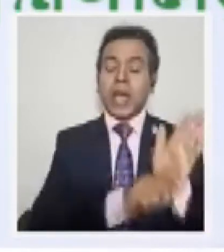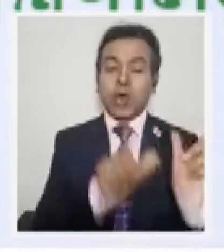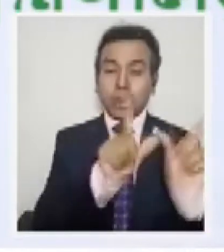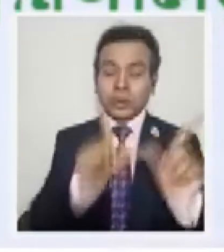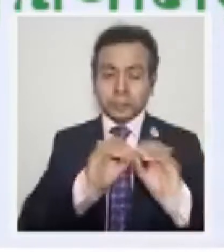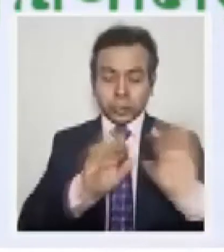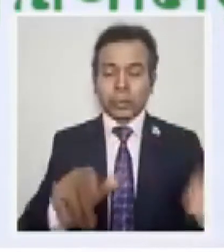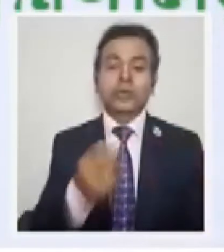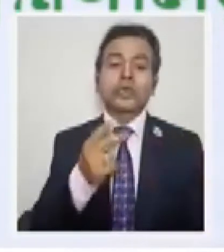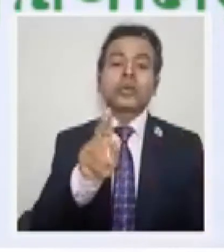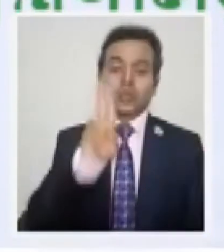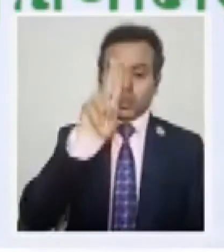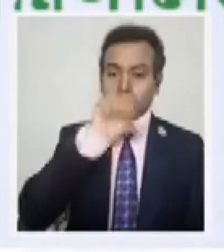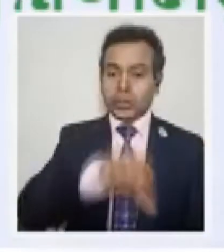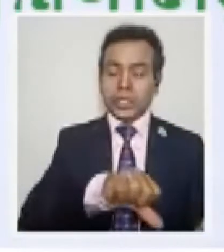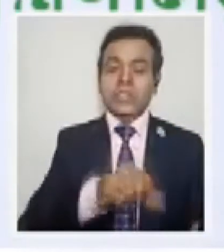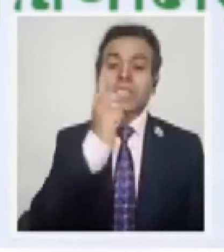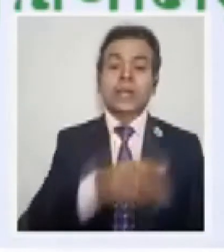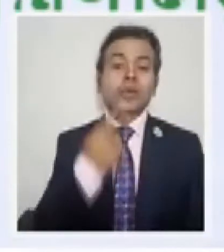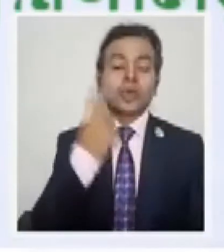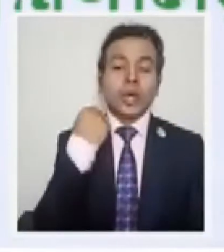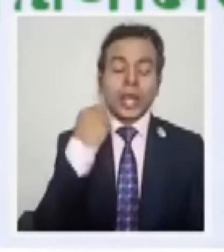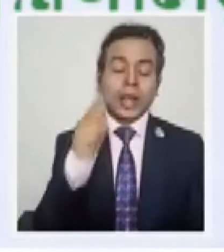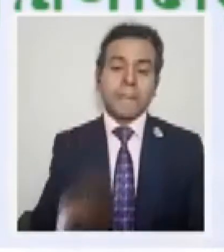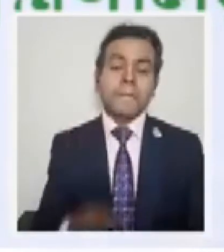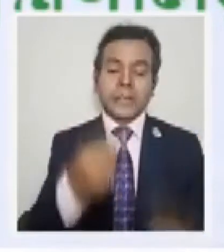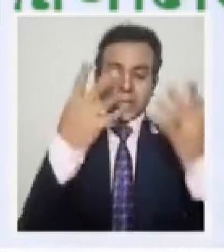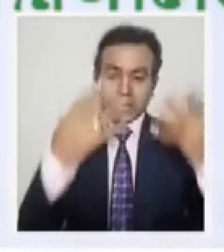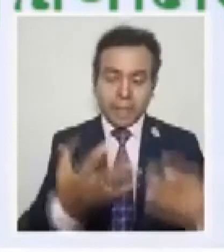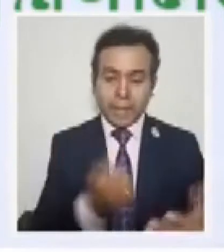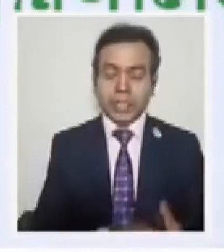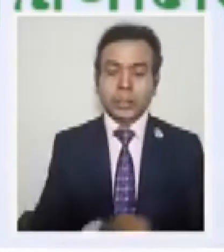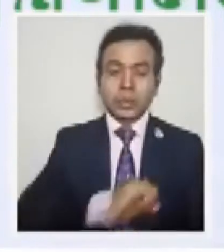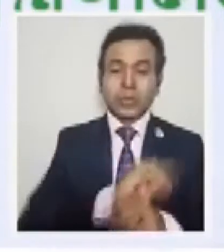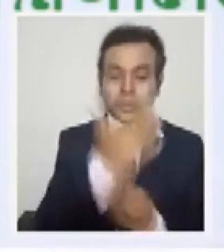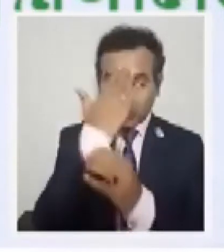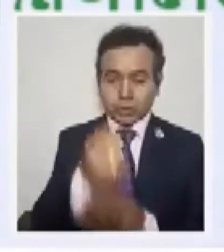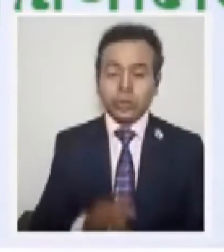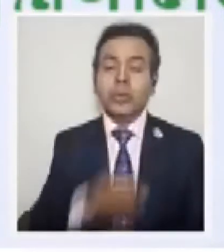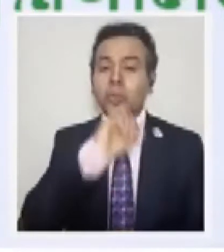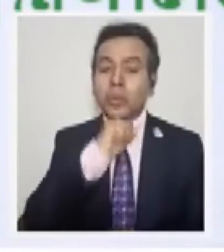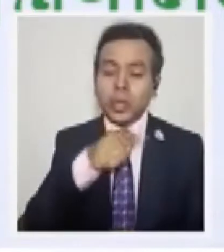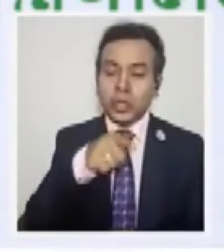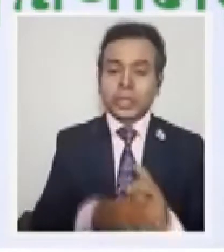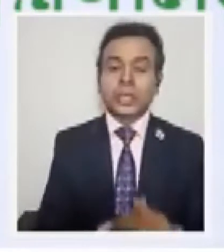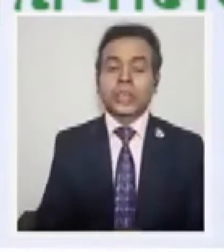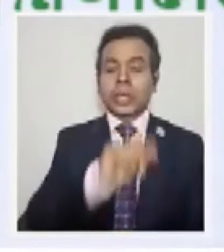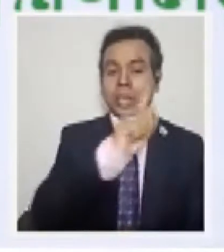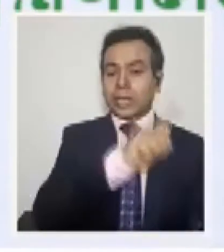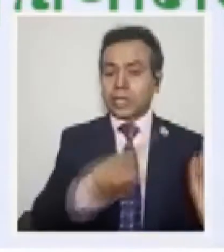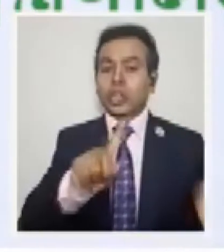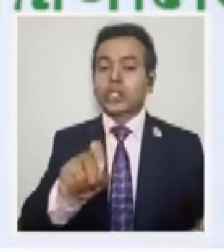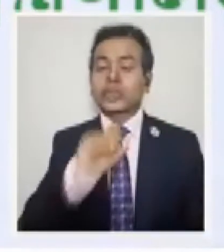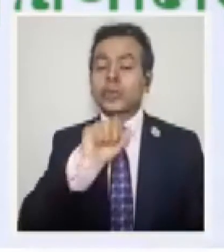সমন্বিত ভাবে আইডিসিআর এর ওয়েবসাইটে যা তথ্য পেয়েছি তাতে 29 তারিখ পর্যন্ত হিসাব দেওয়া হয়েছে।